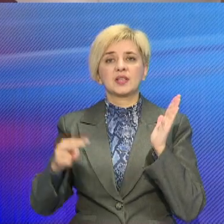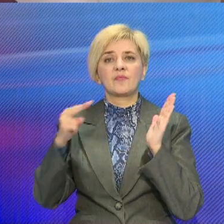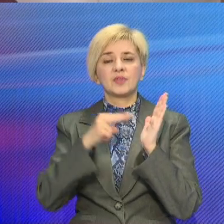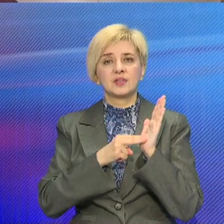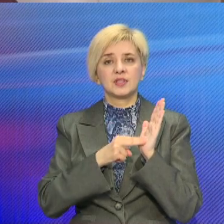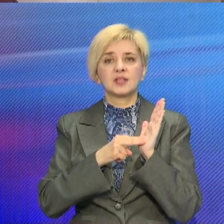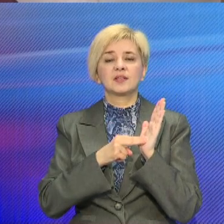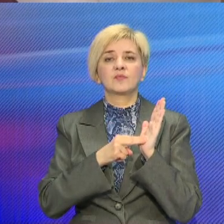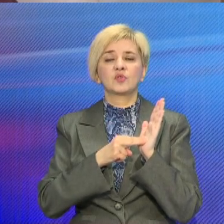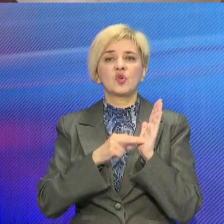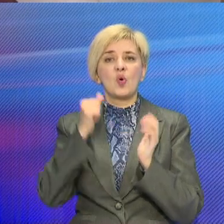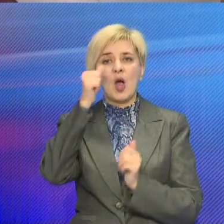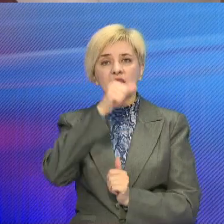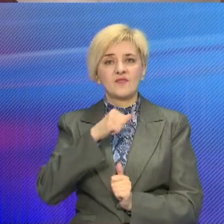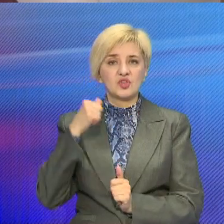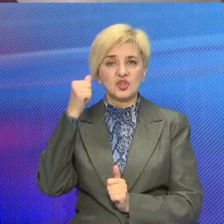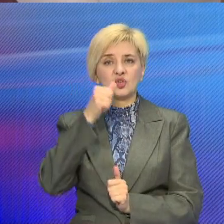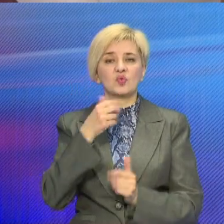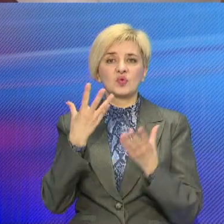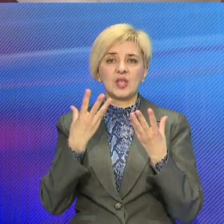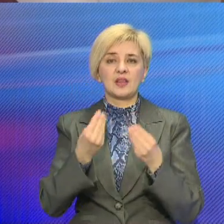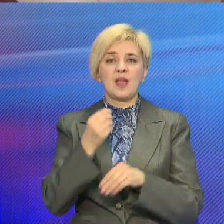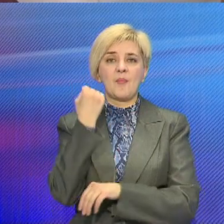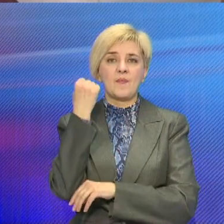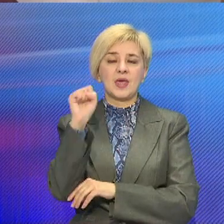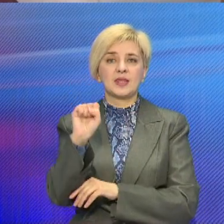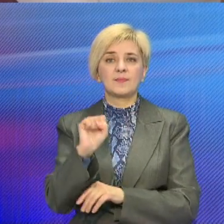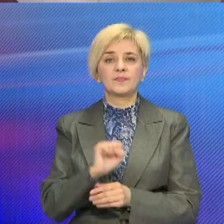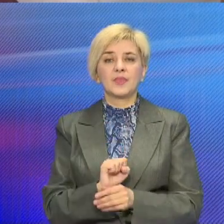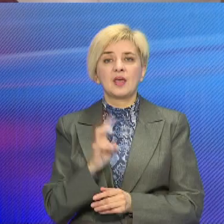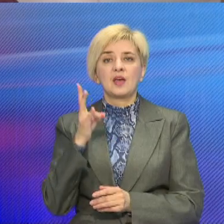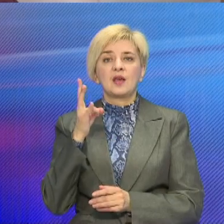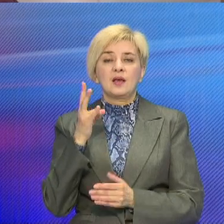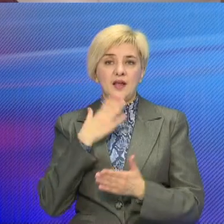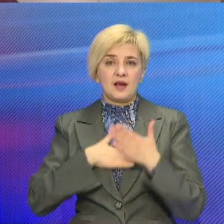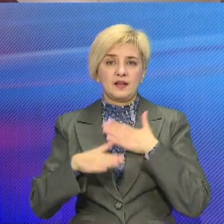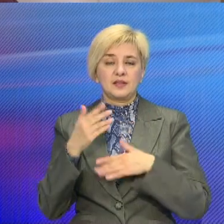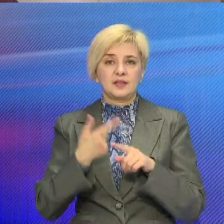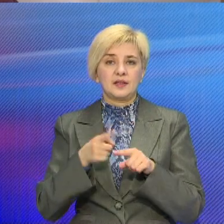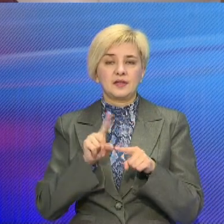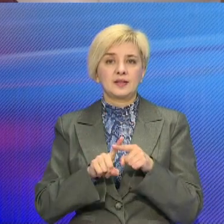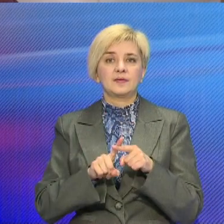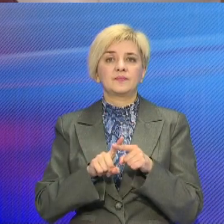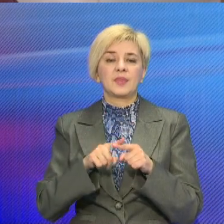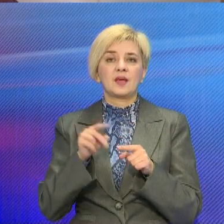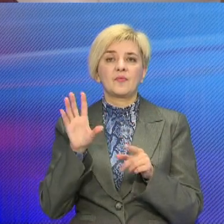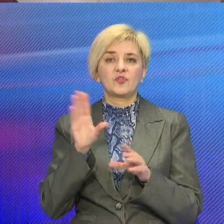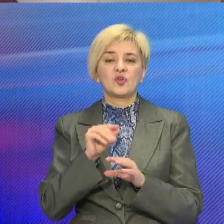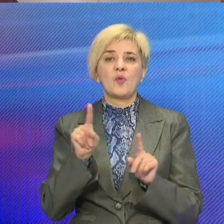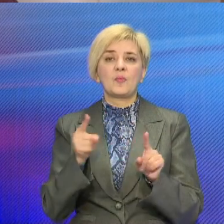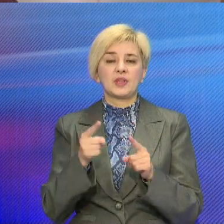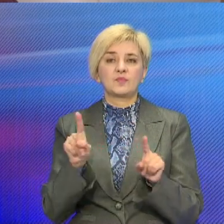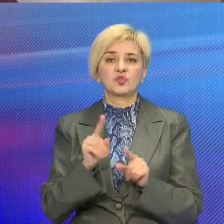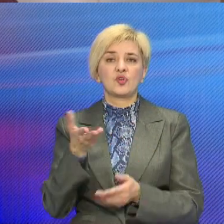77-ю, да, годовщину со Дня Победы. Ну, не радость ли это? Это все потому, что